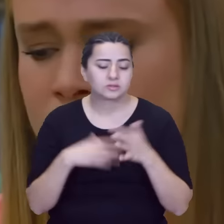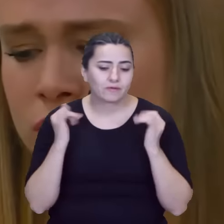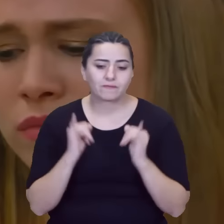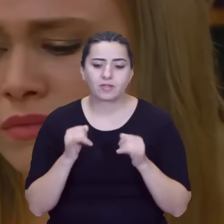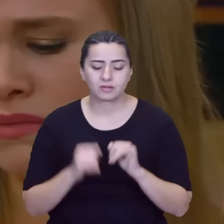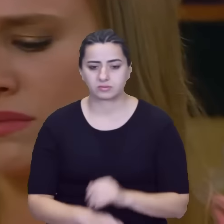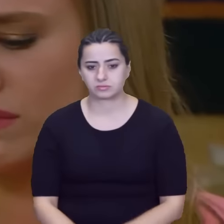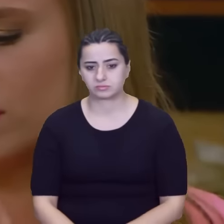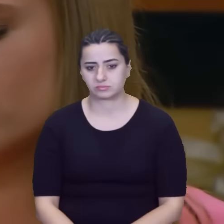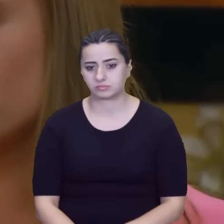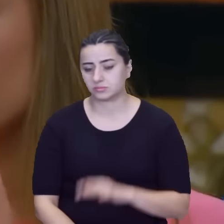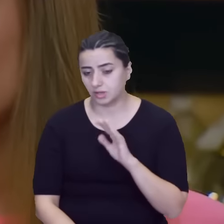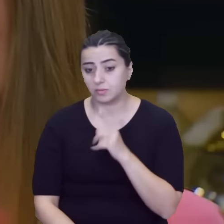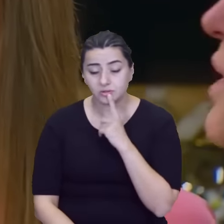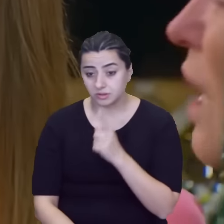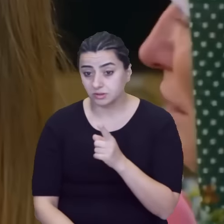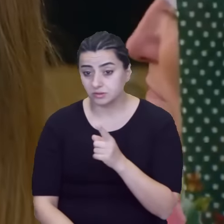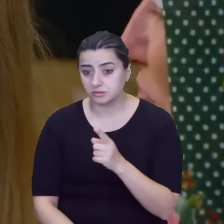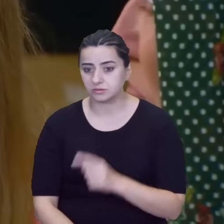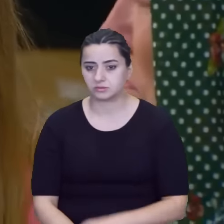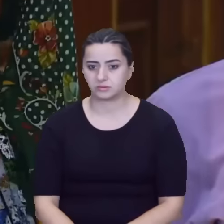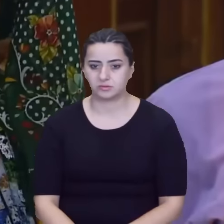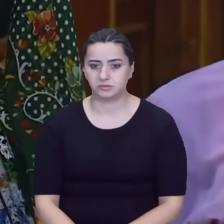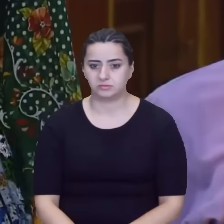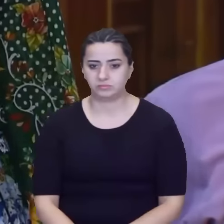beter hastalık. Ama diverem sana bir şey.